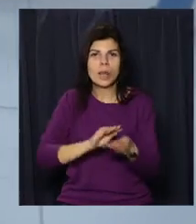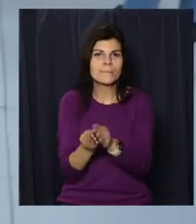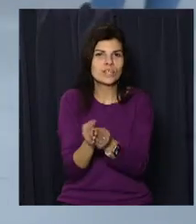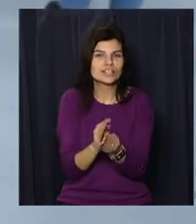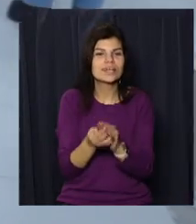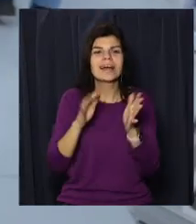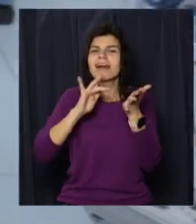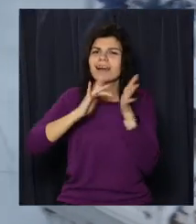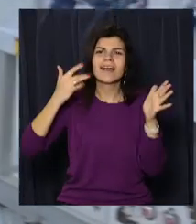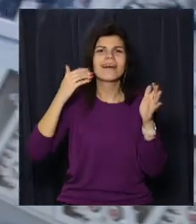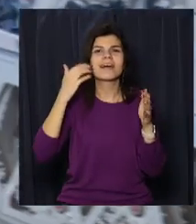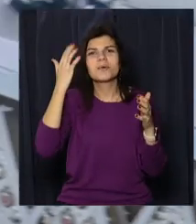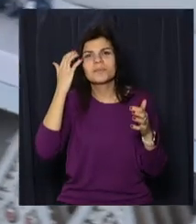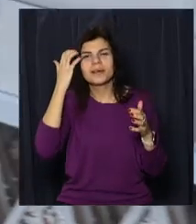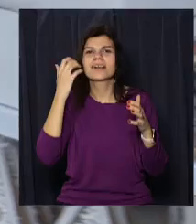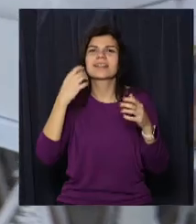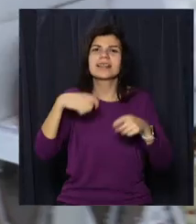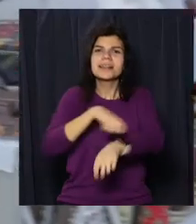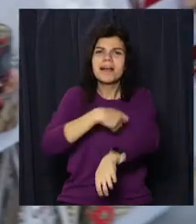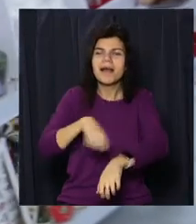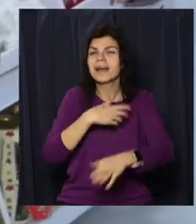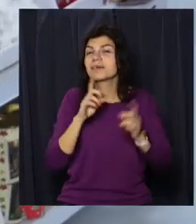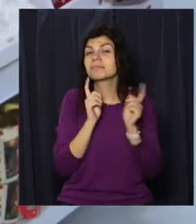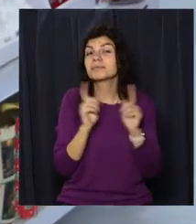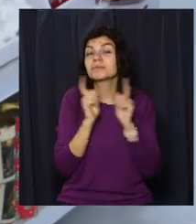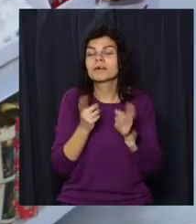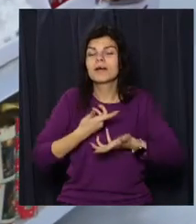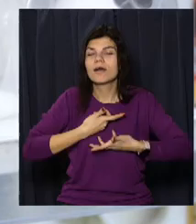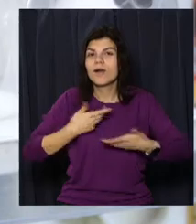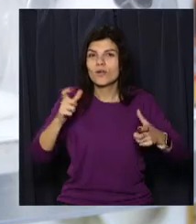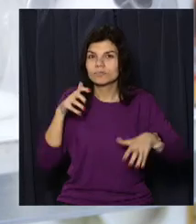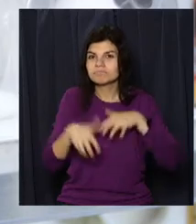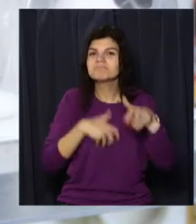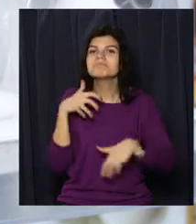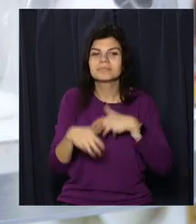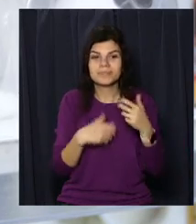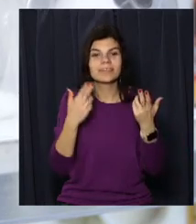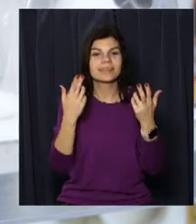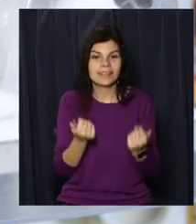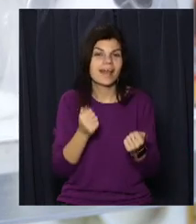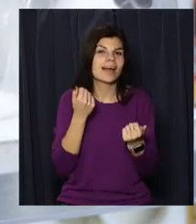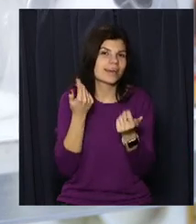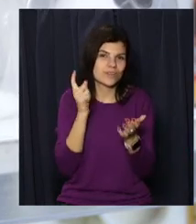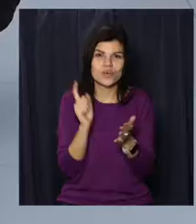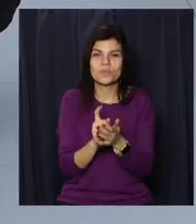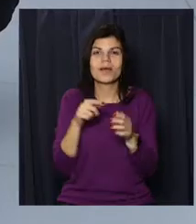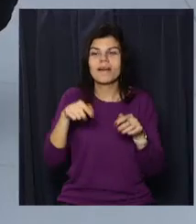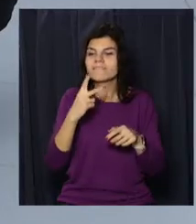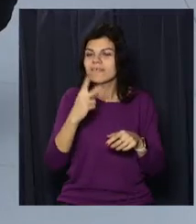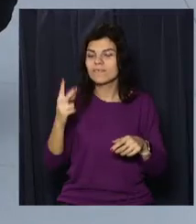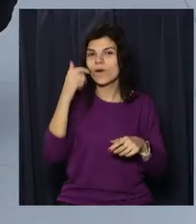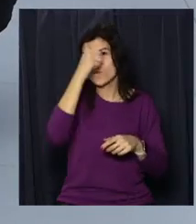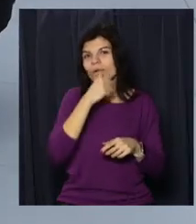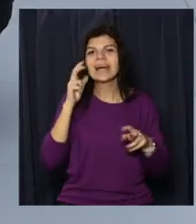скляні, фетрові та пластикові. Асортимент на будь-який смак. І, звісно ж, куди без символу 2022 року –